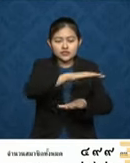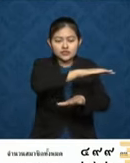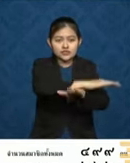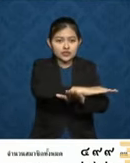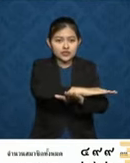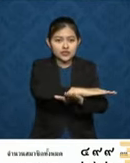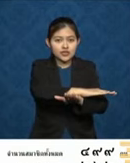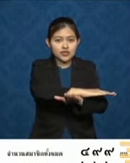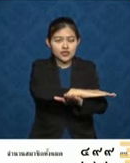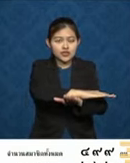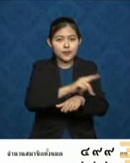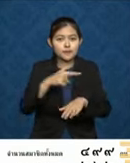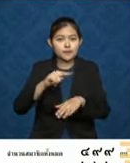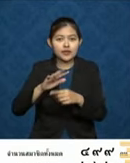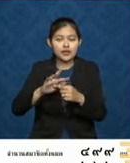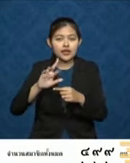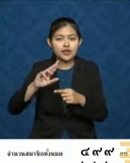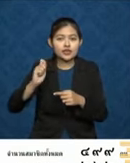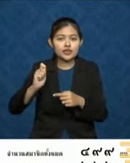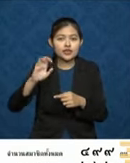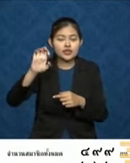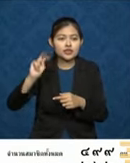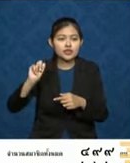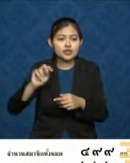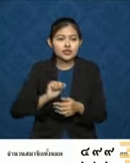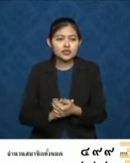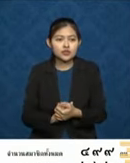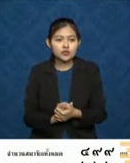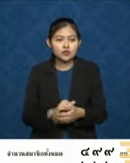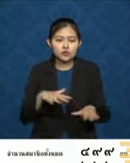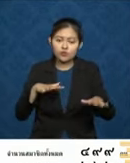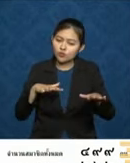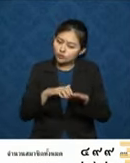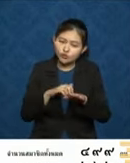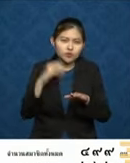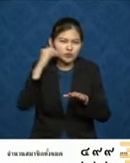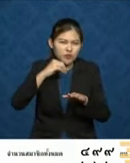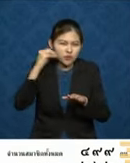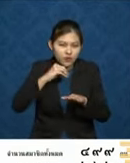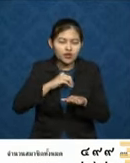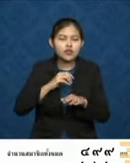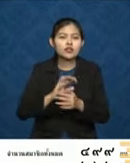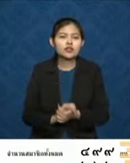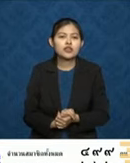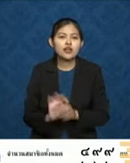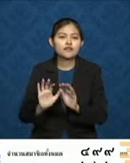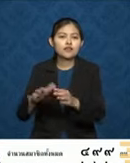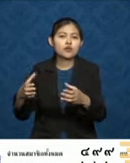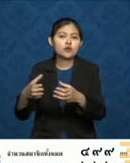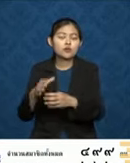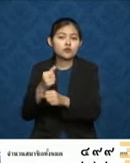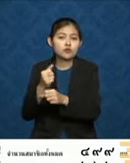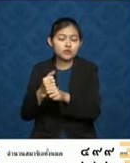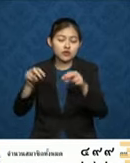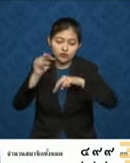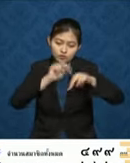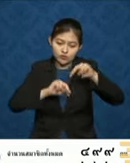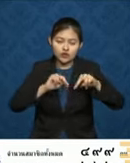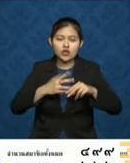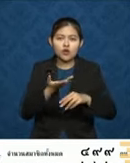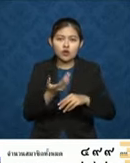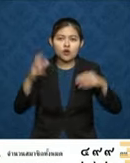ดงตะอินนะครับเป็นสี่แยกที่มีประสบอุบัติเหตุหลายครั้งนะครับอยากให้หน่วยงานที่เกี่ยวข้องไปติดไฟ